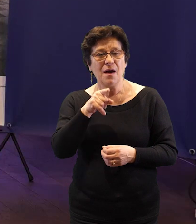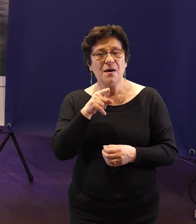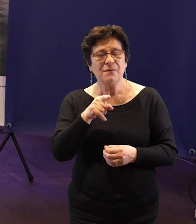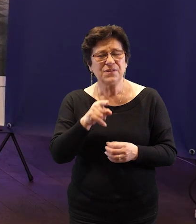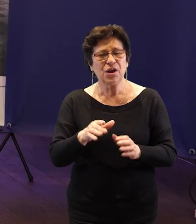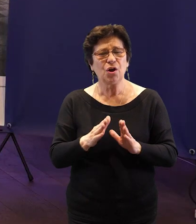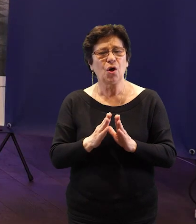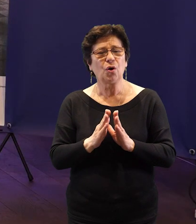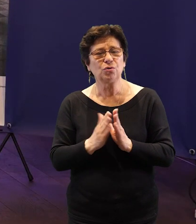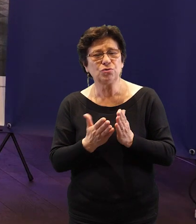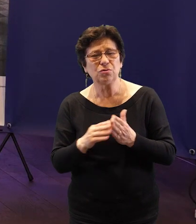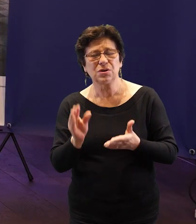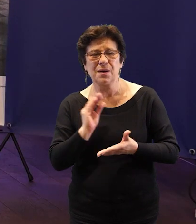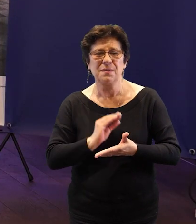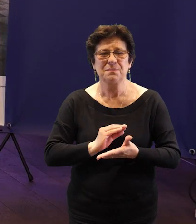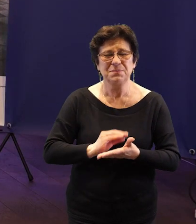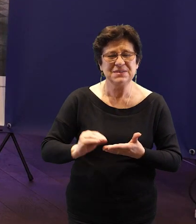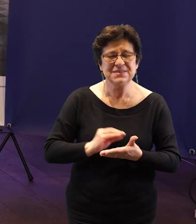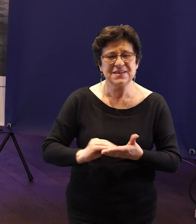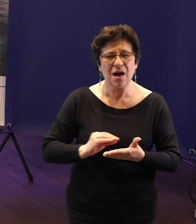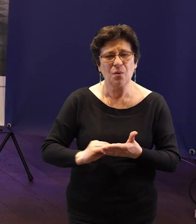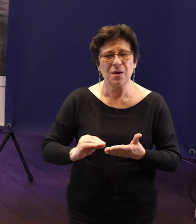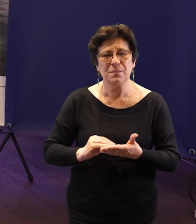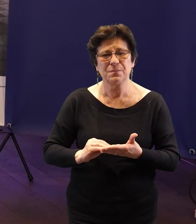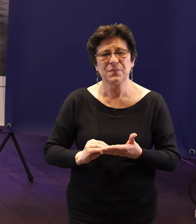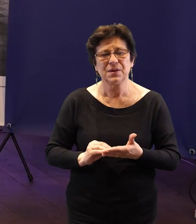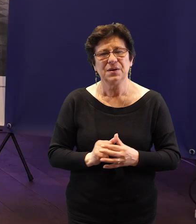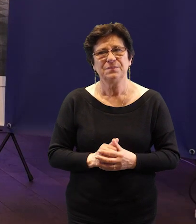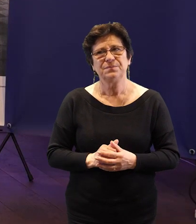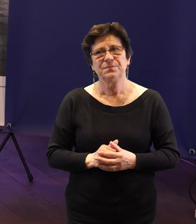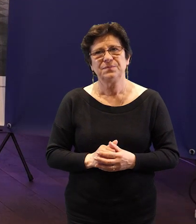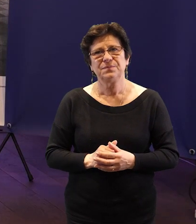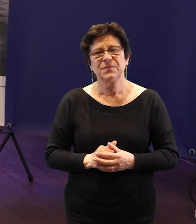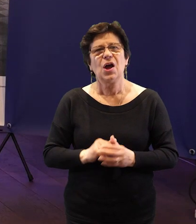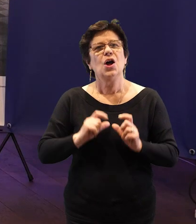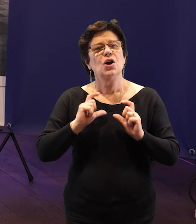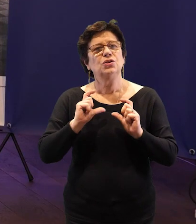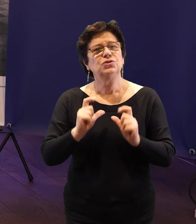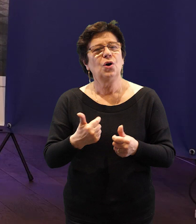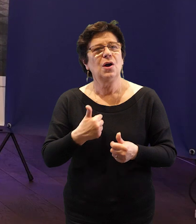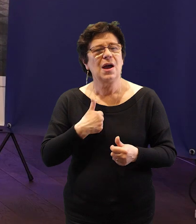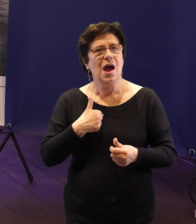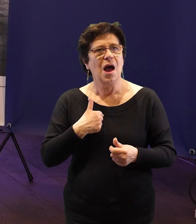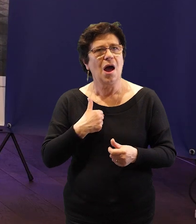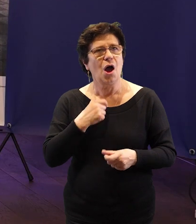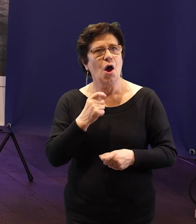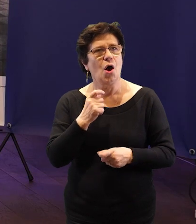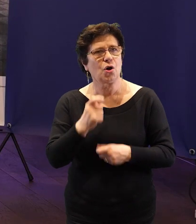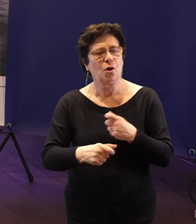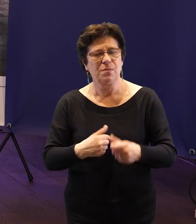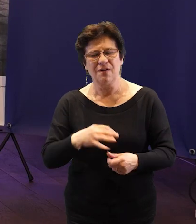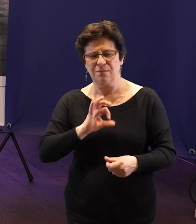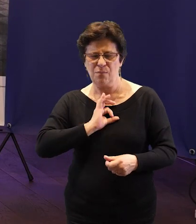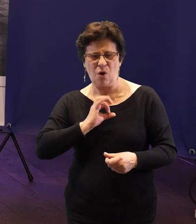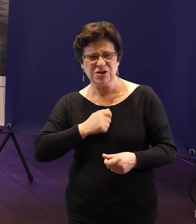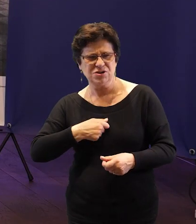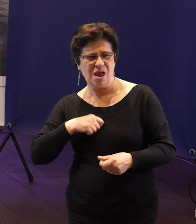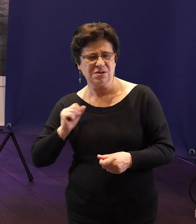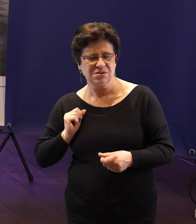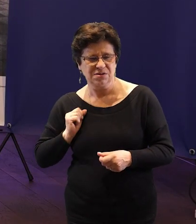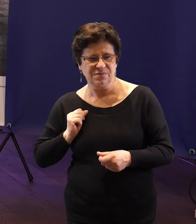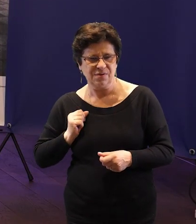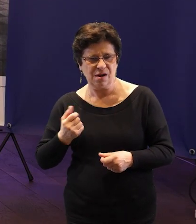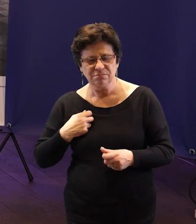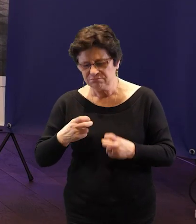książkach opisałem również szereg, bo co ja ogólnie robię w mojej pracy, w moich śledztwach? Ja weryfikuję